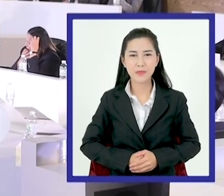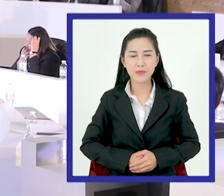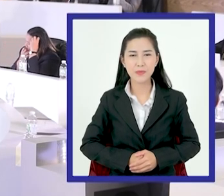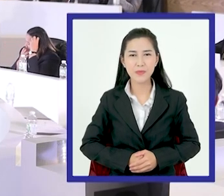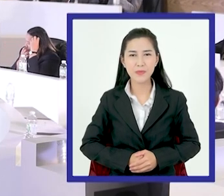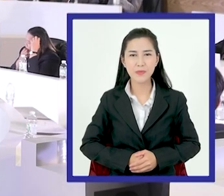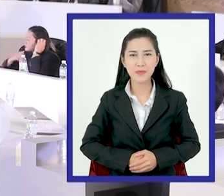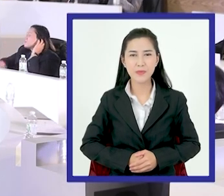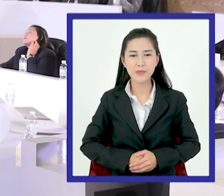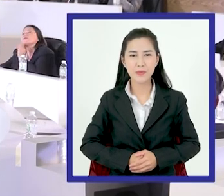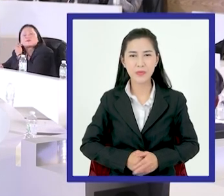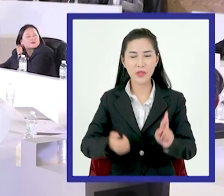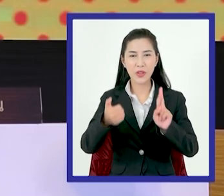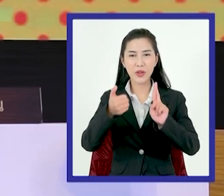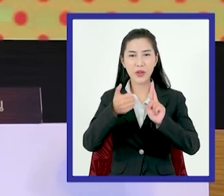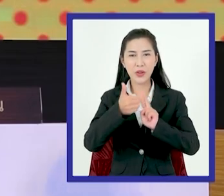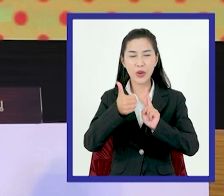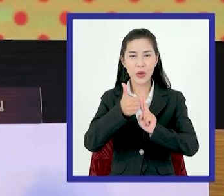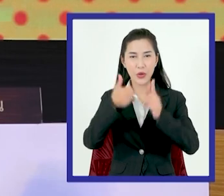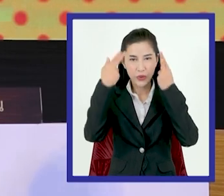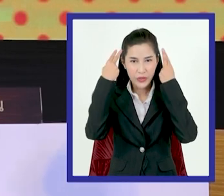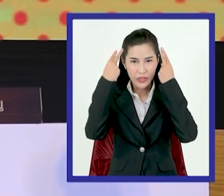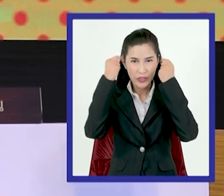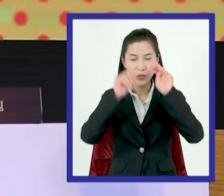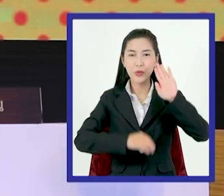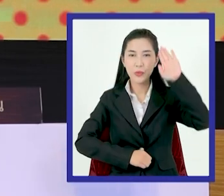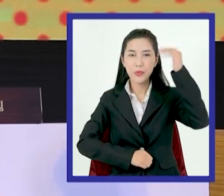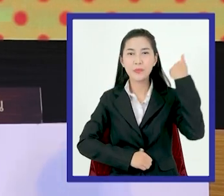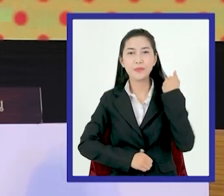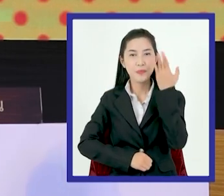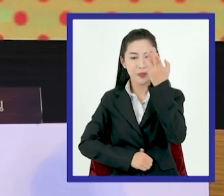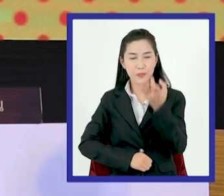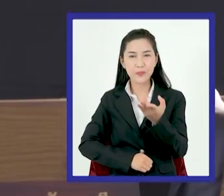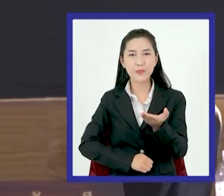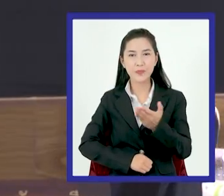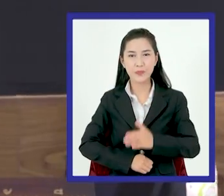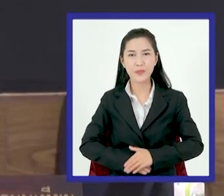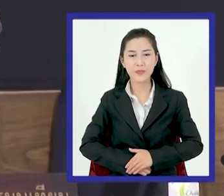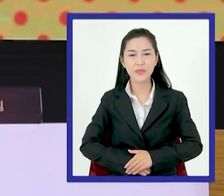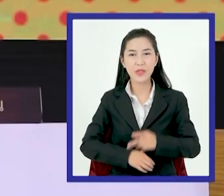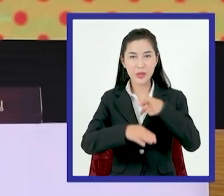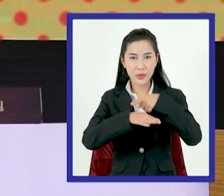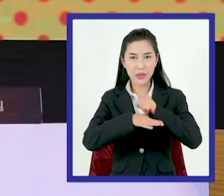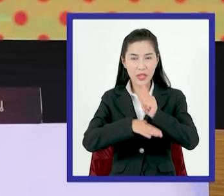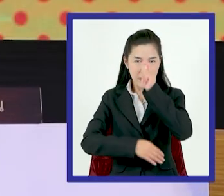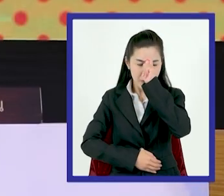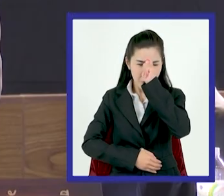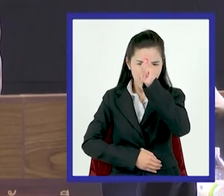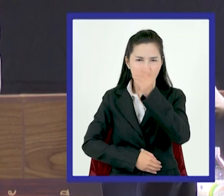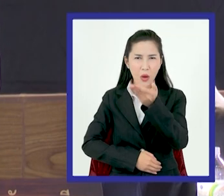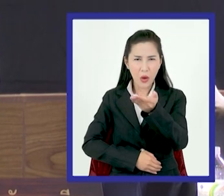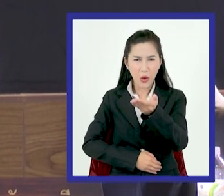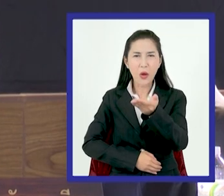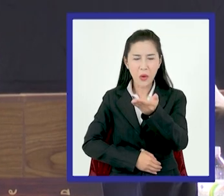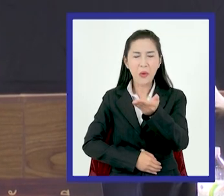เดี๋ยวท่านรองนายกรัฐมนตรีท่านยกมือมีเรื่องอะไรครับ คือท่านประธานที่เคารพครับผมหารือกับท่านเอก